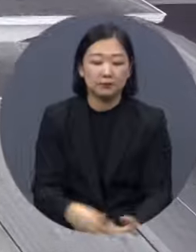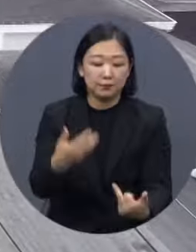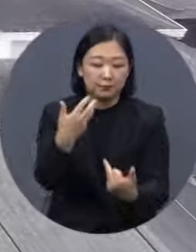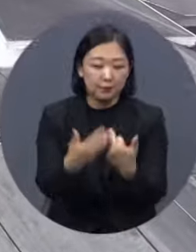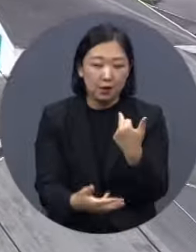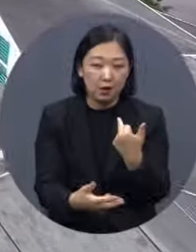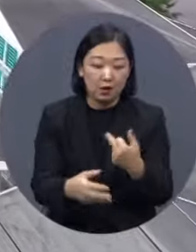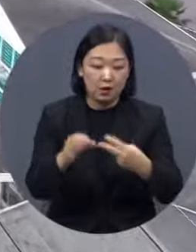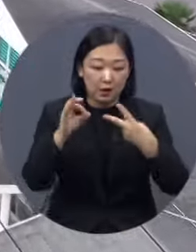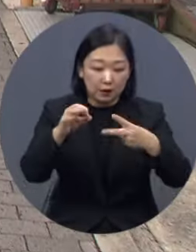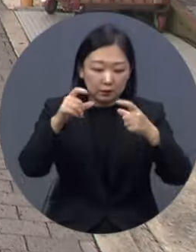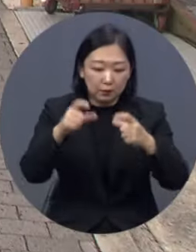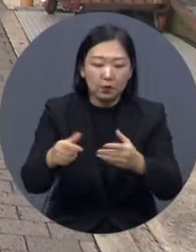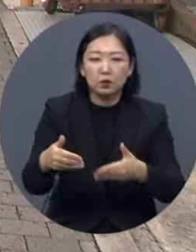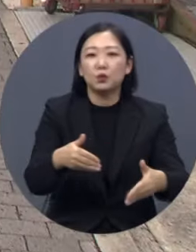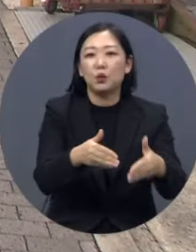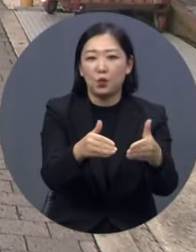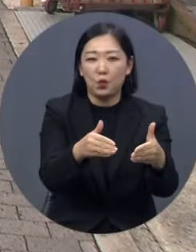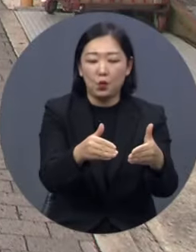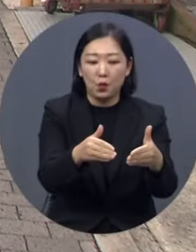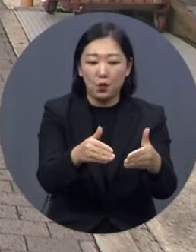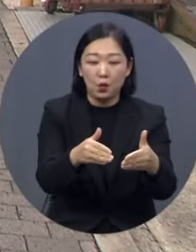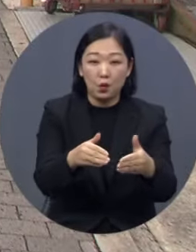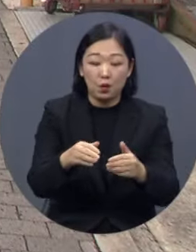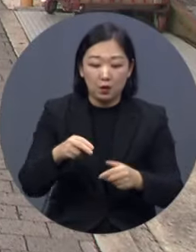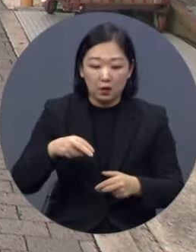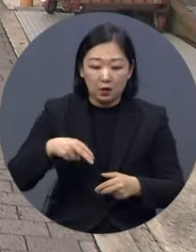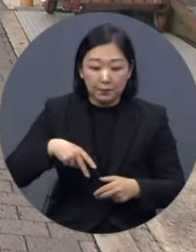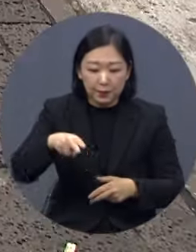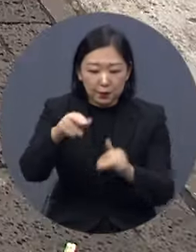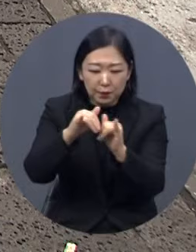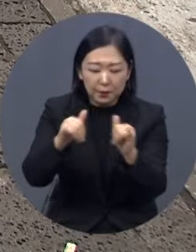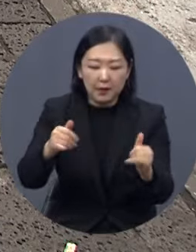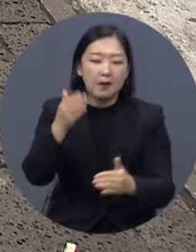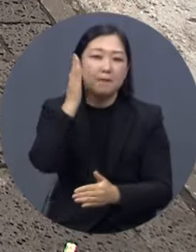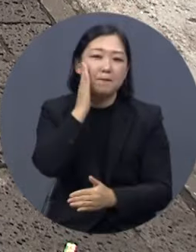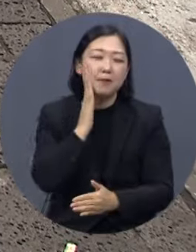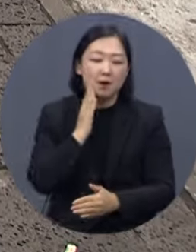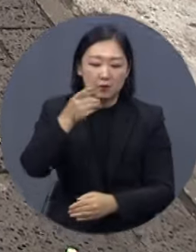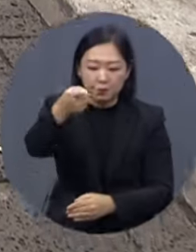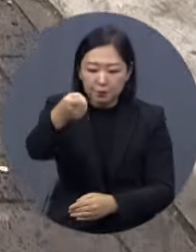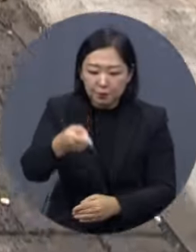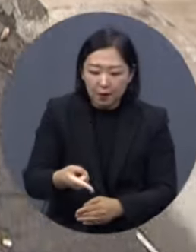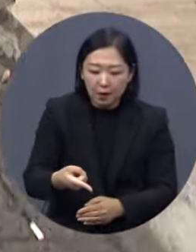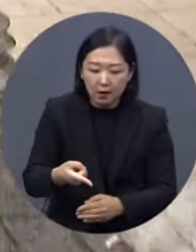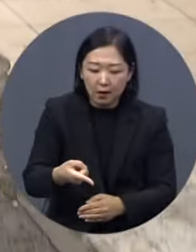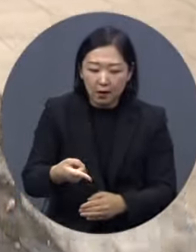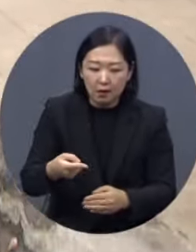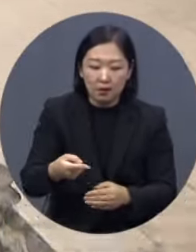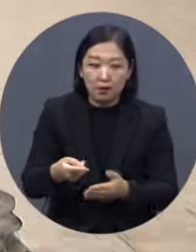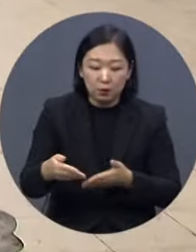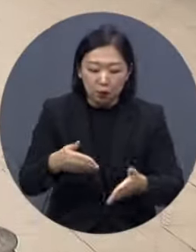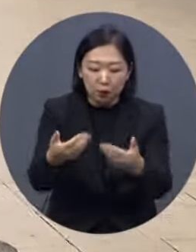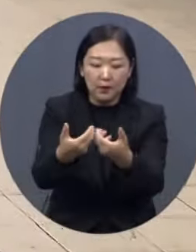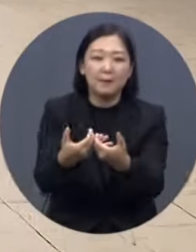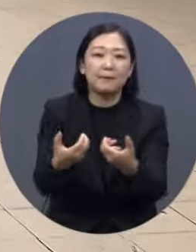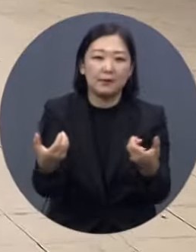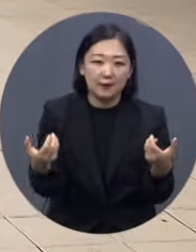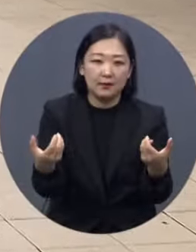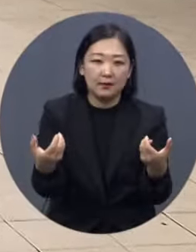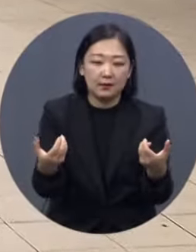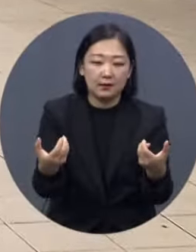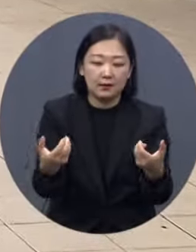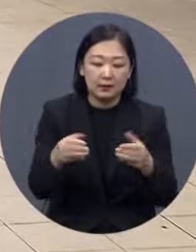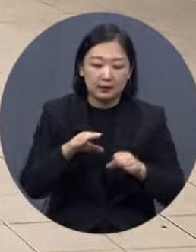서귀포시 안덕면의 한 도로. 인도 한가운데 파란 실선이 그어져 인도가 반으로 나눠졌습니다. 차도